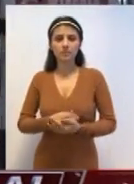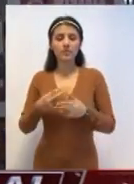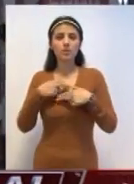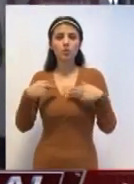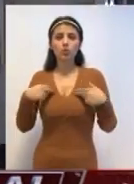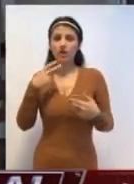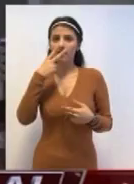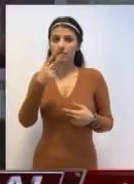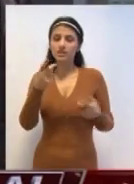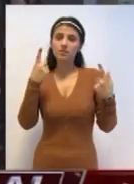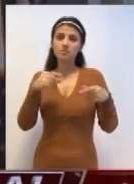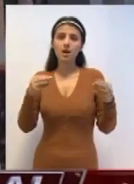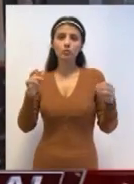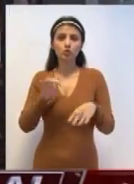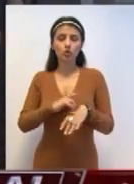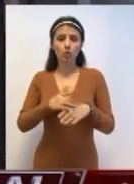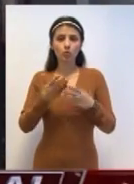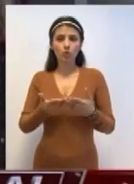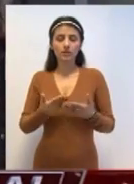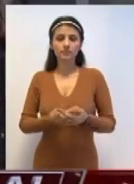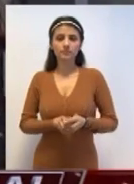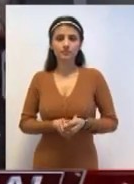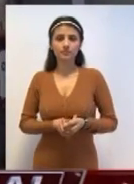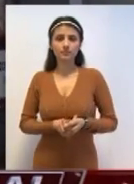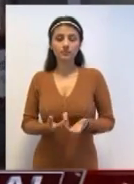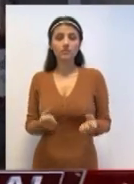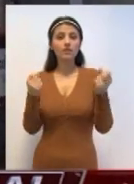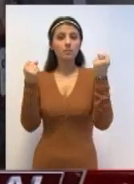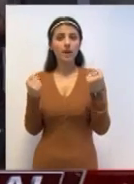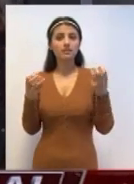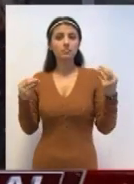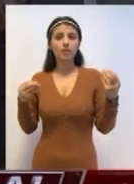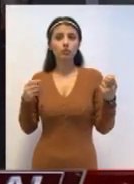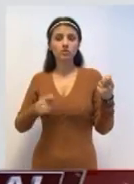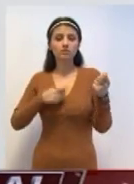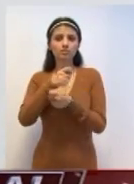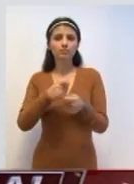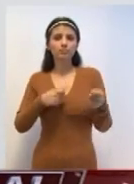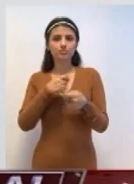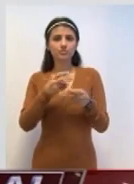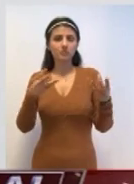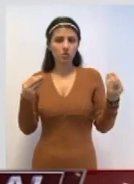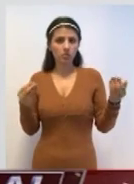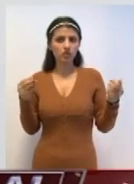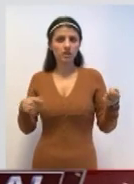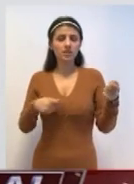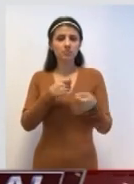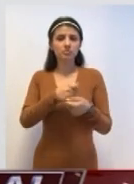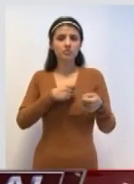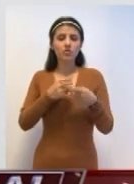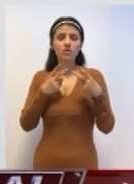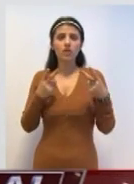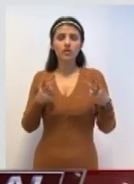în comisia de disciplină. Procurorii vizează însă mai mulți doctori. La bază au stat mai multe denunțuri inițial.